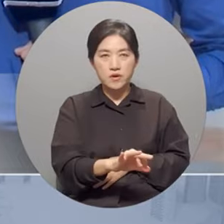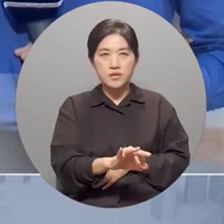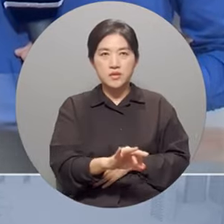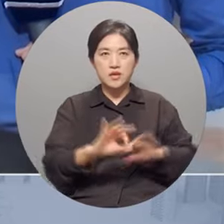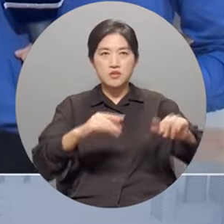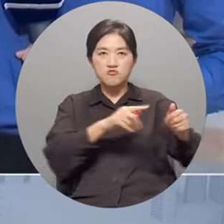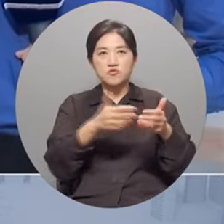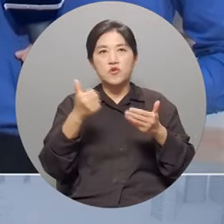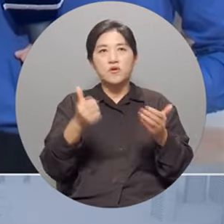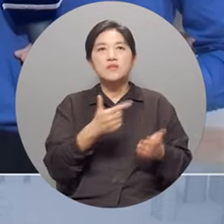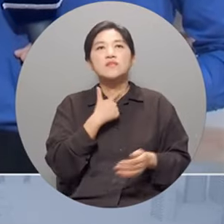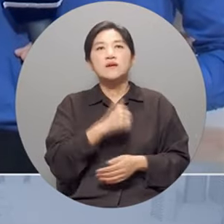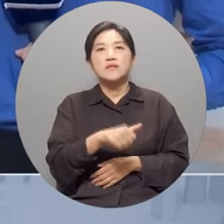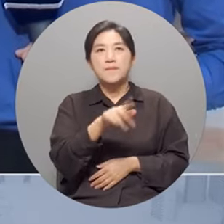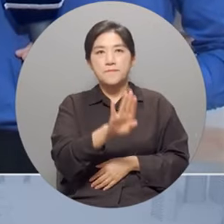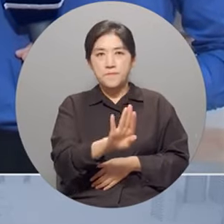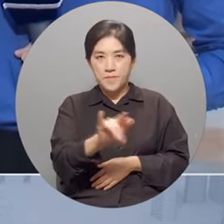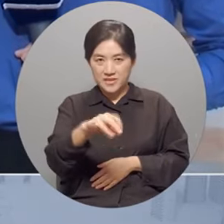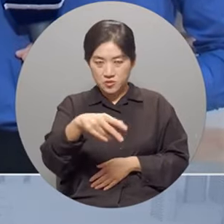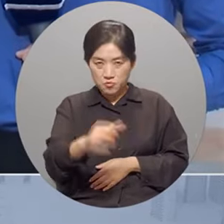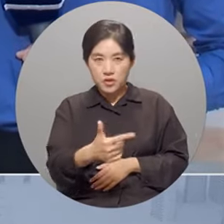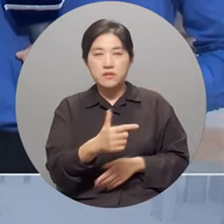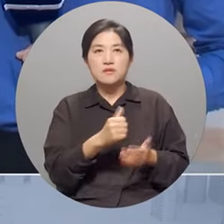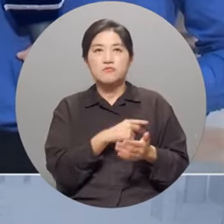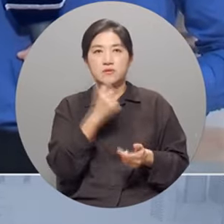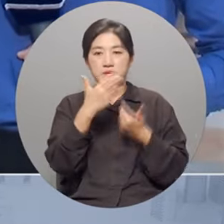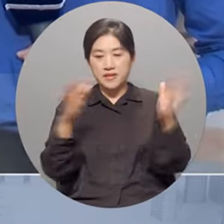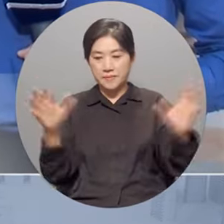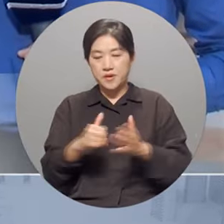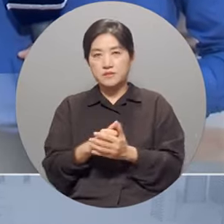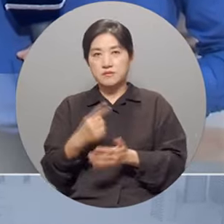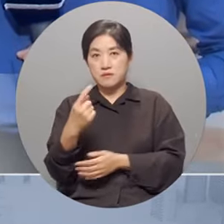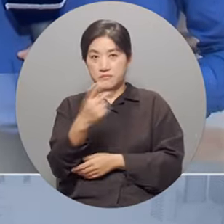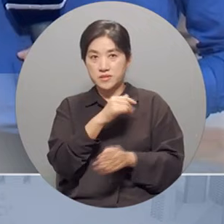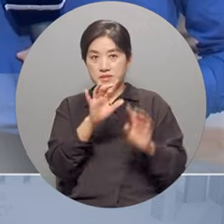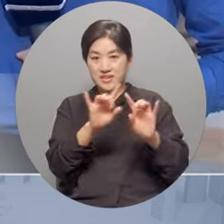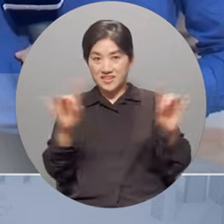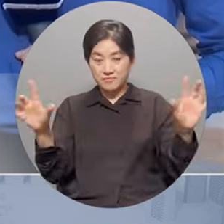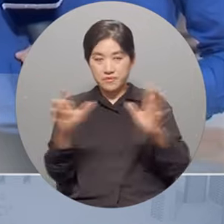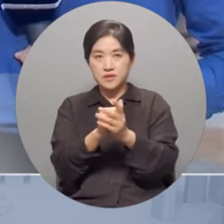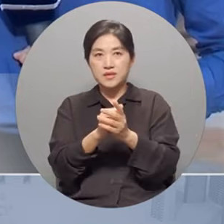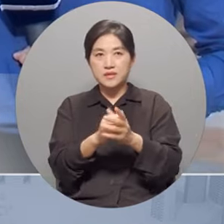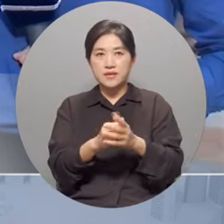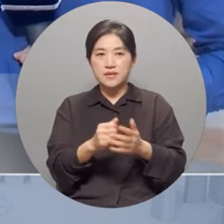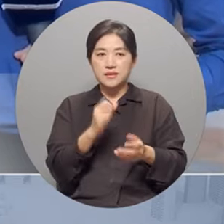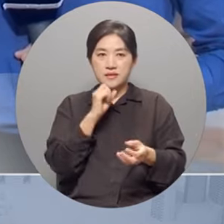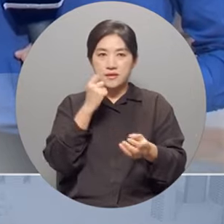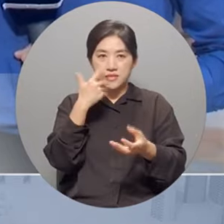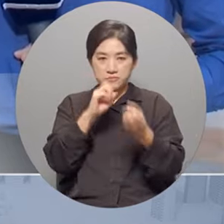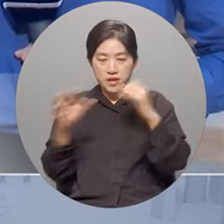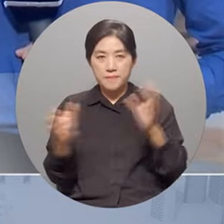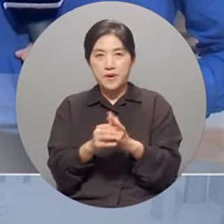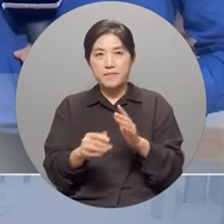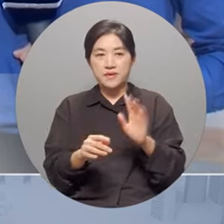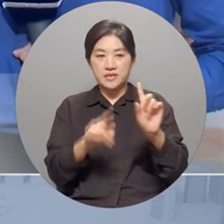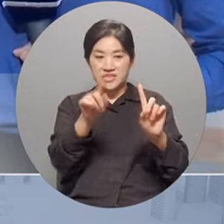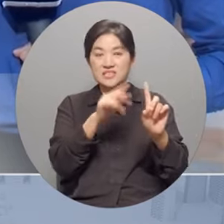등이 질의합니다. 의원 총 11명이 질의할 예정인데 한 사람당 답변까지 합하면 20분 정도